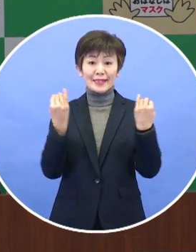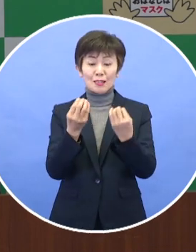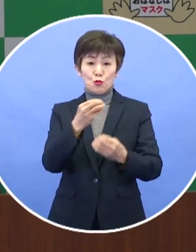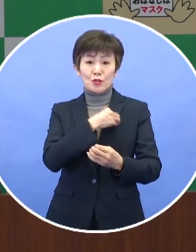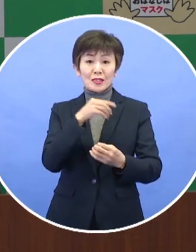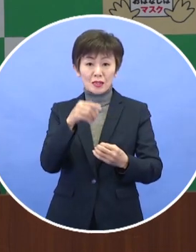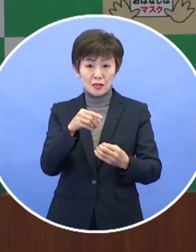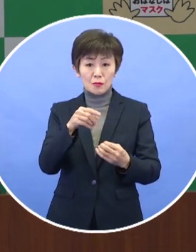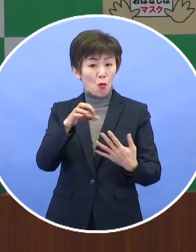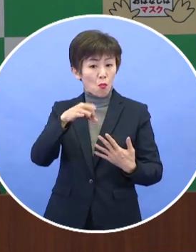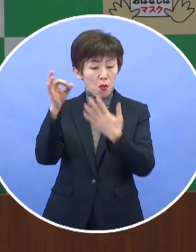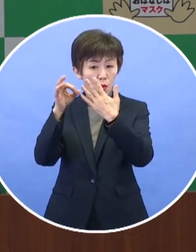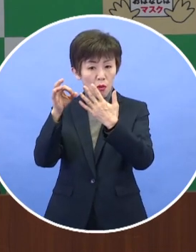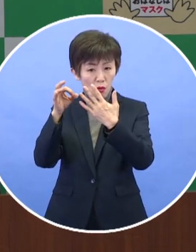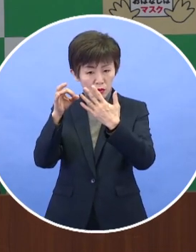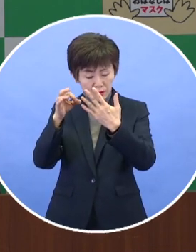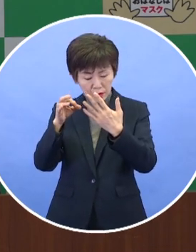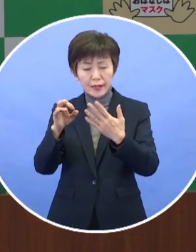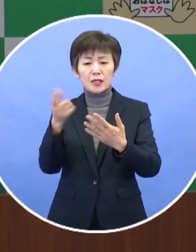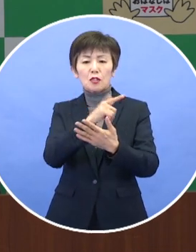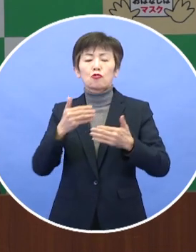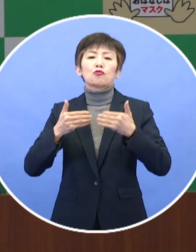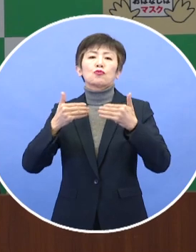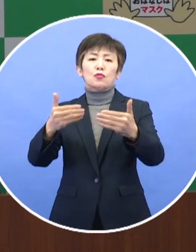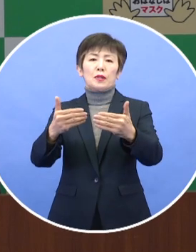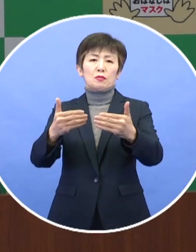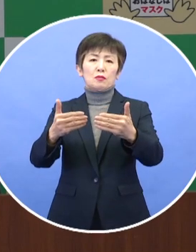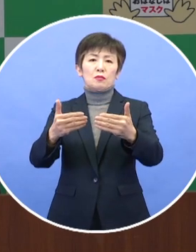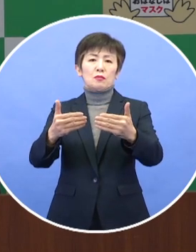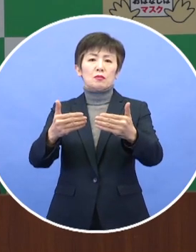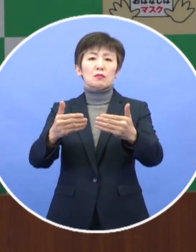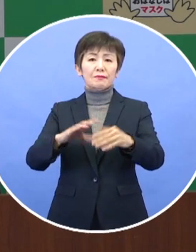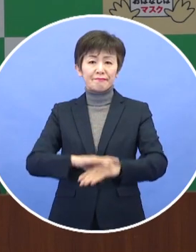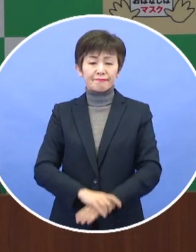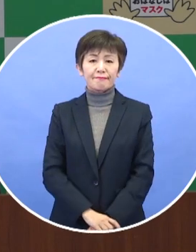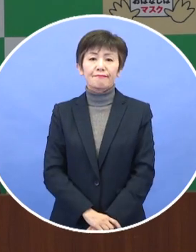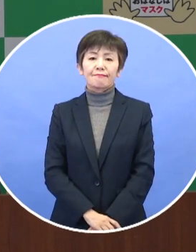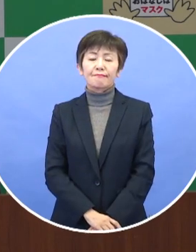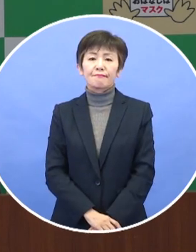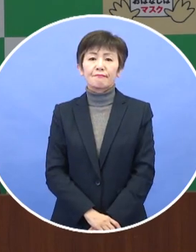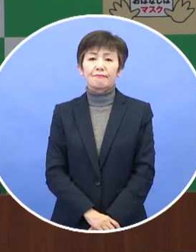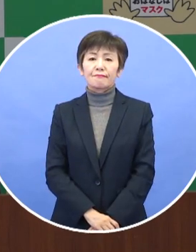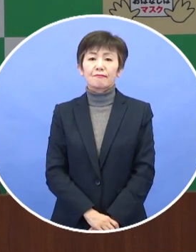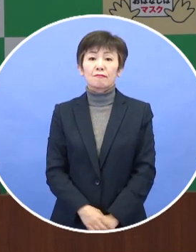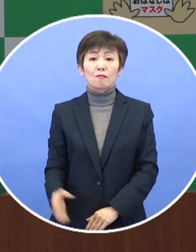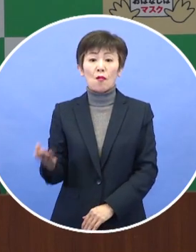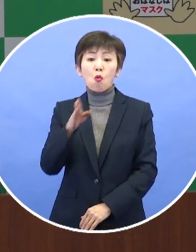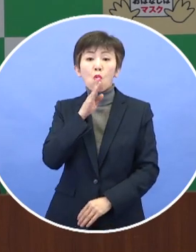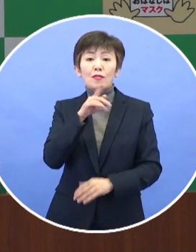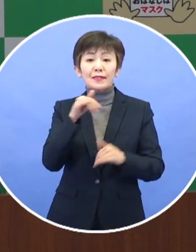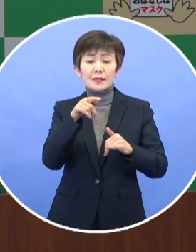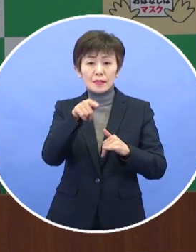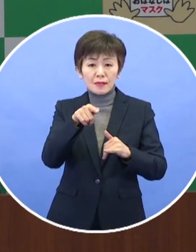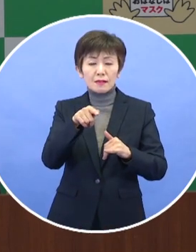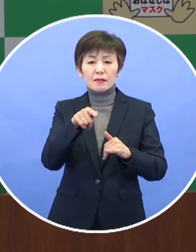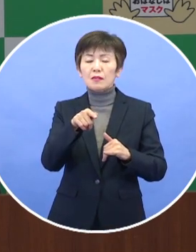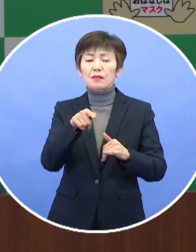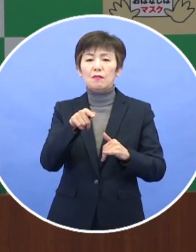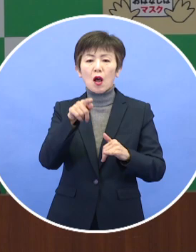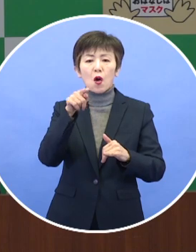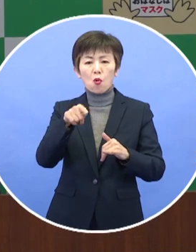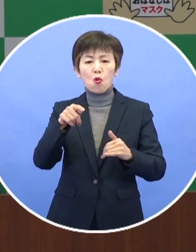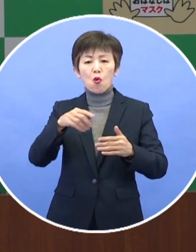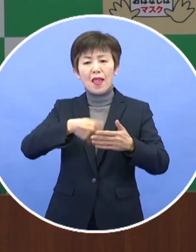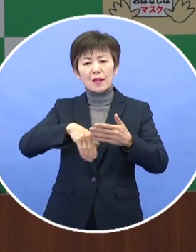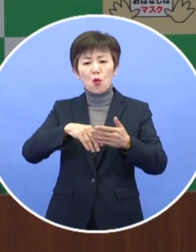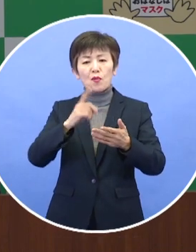してですね、こういったことを進められるようにしていきます。それから本人たち、これに限らずですね、自